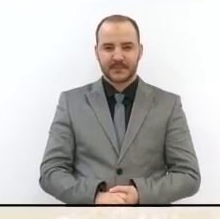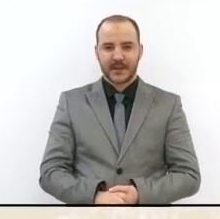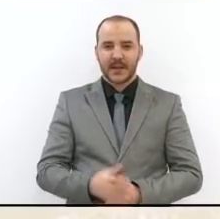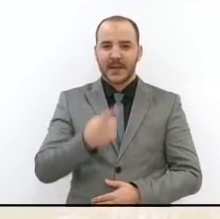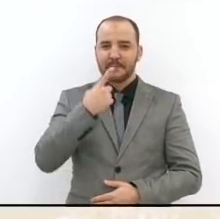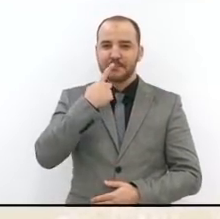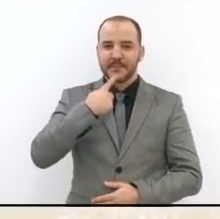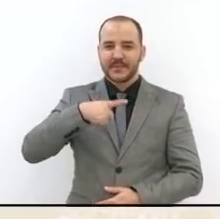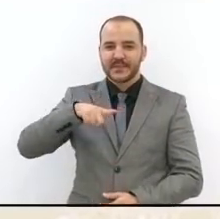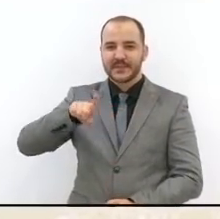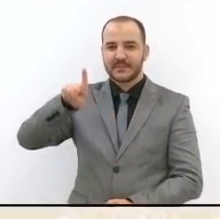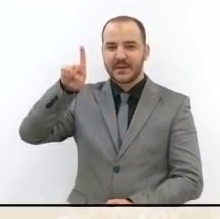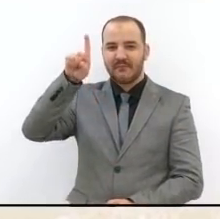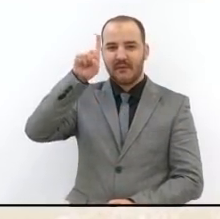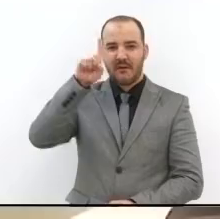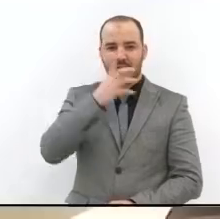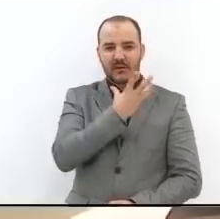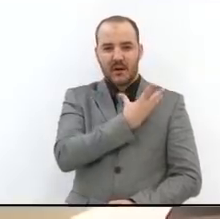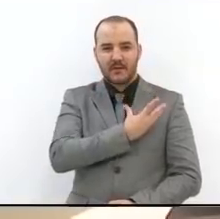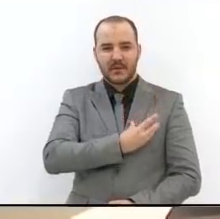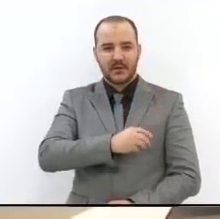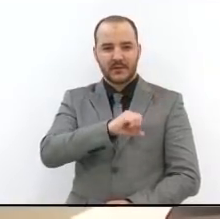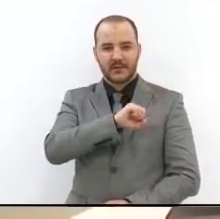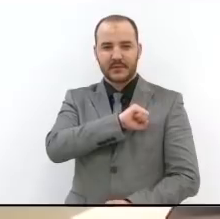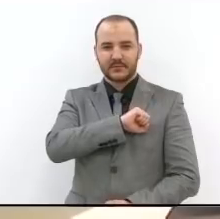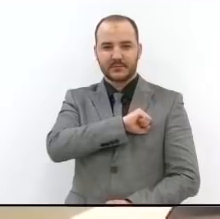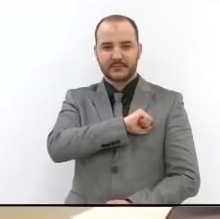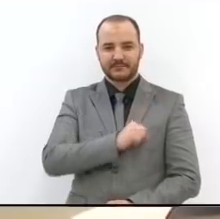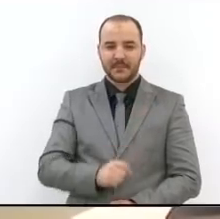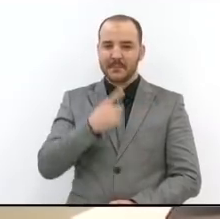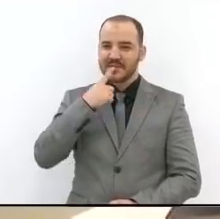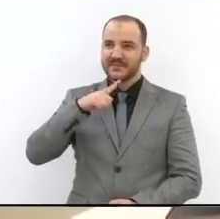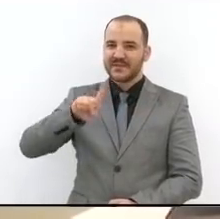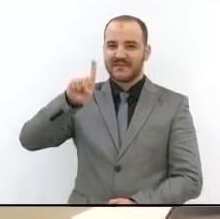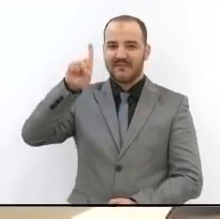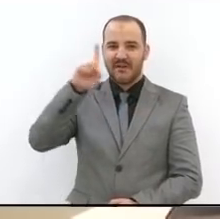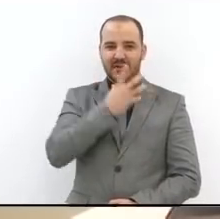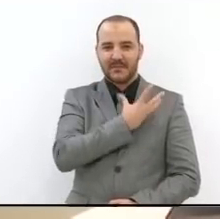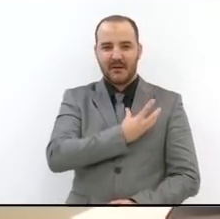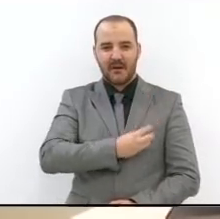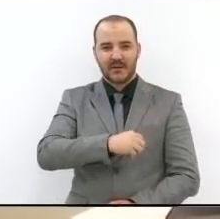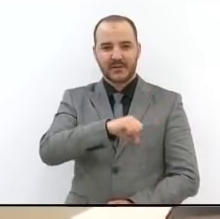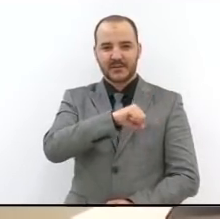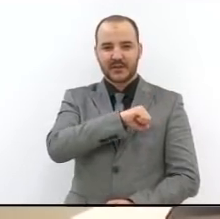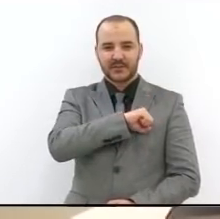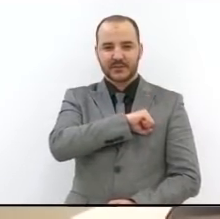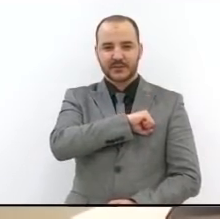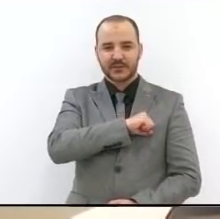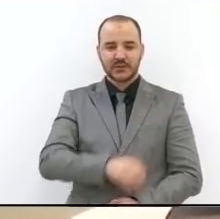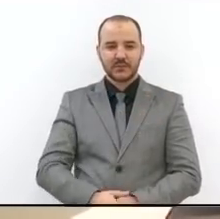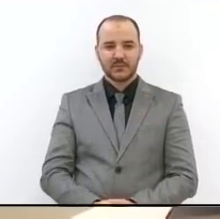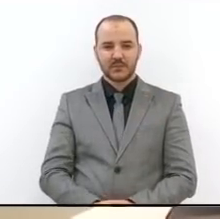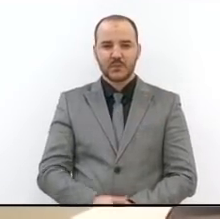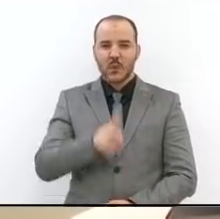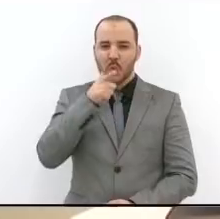بسم الله الرحمن الرحيم. بسم الله الرحمن